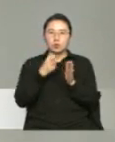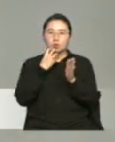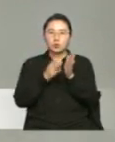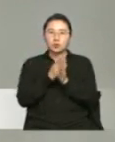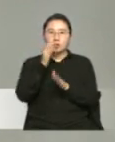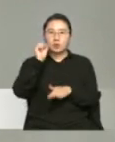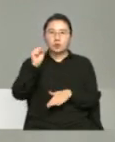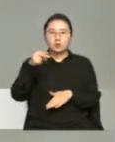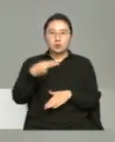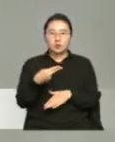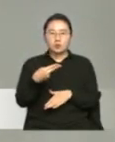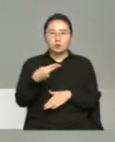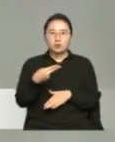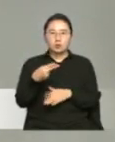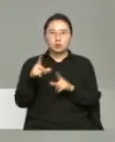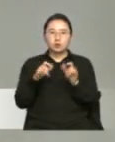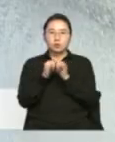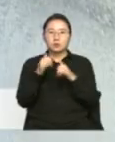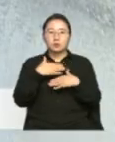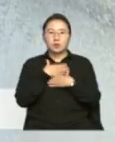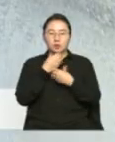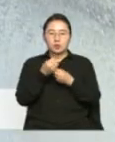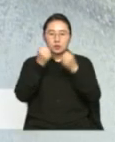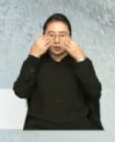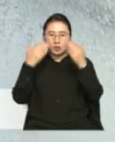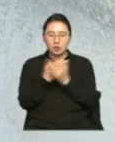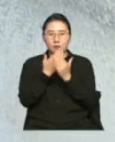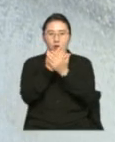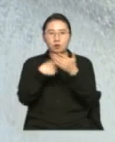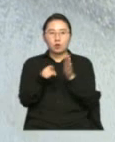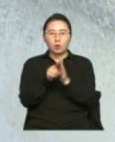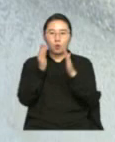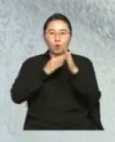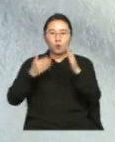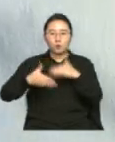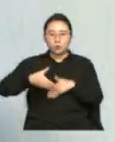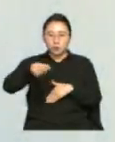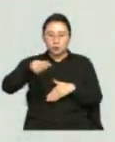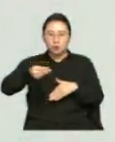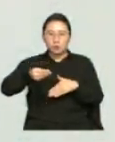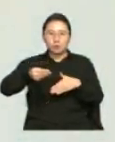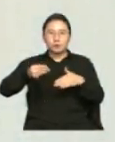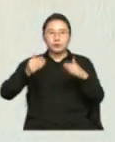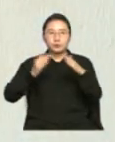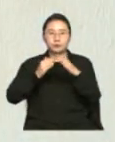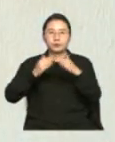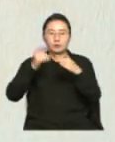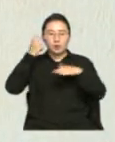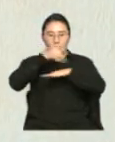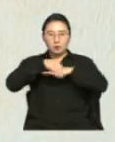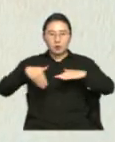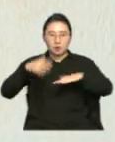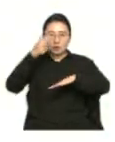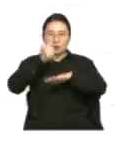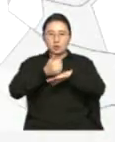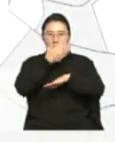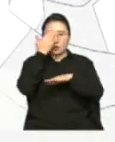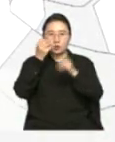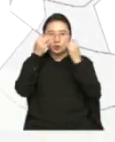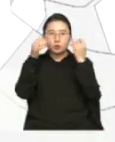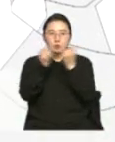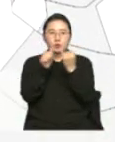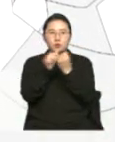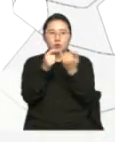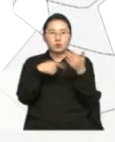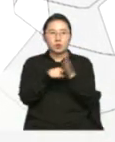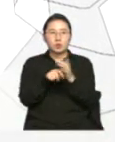서울시와 SH공사가 주민 안전과 재개발을 위해 공공임대주택 건설을 계획했습니다. 그 결과 청년과 신혼부부를